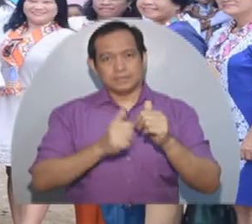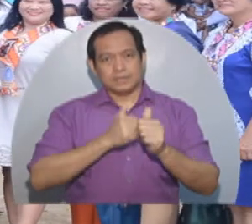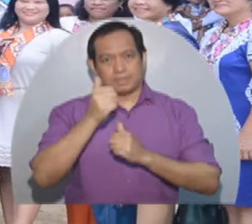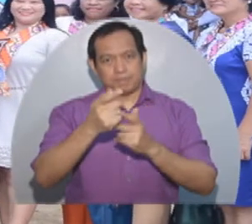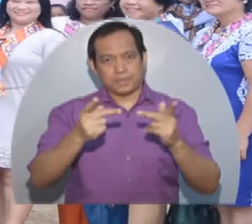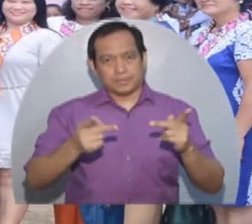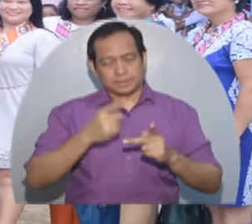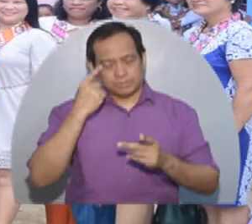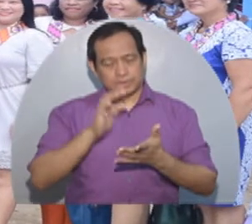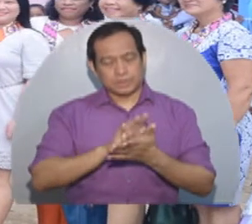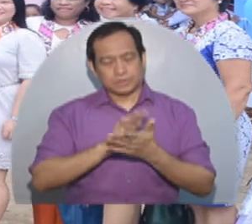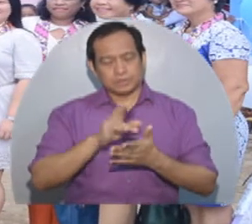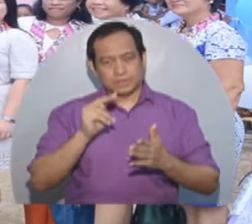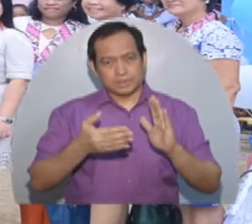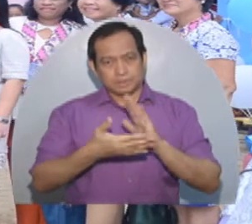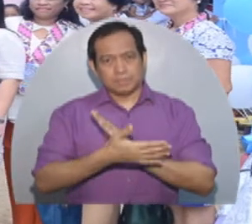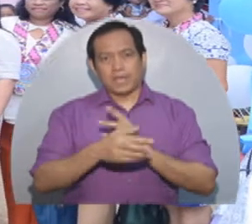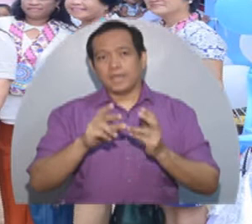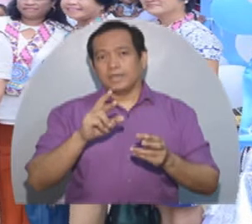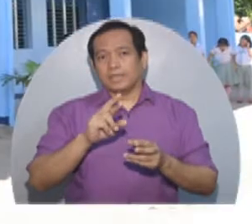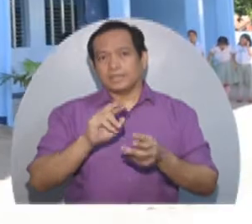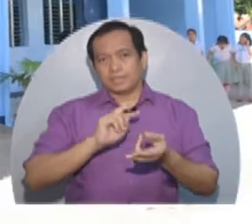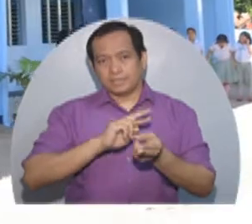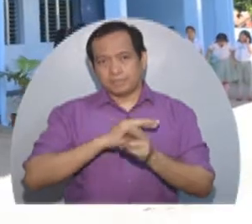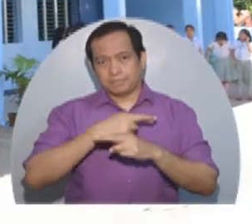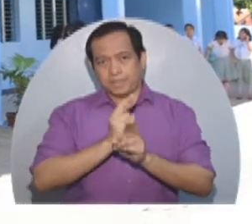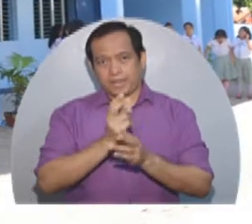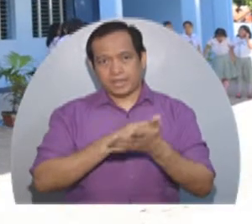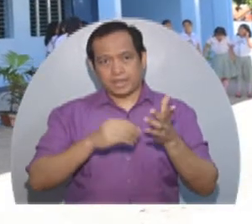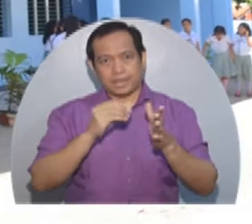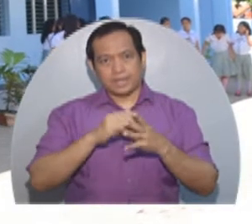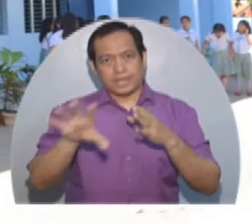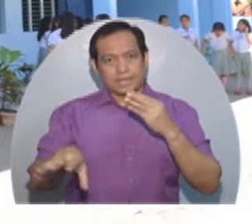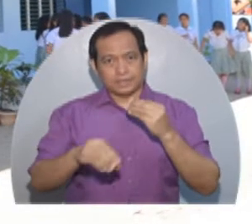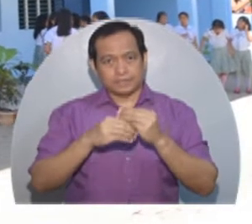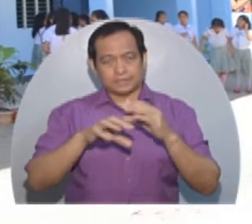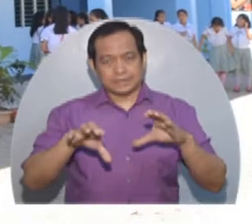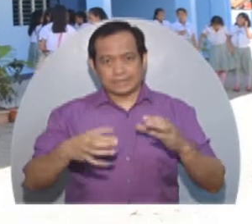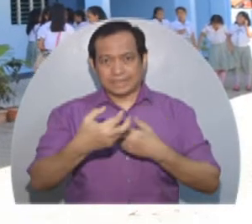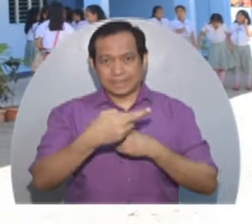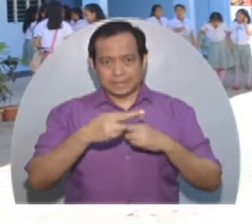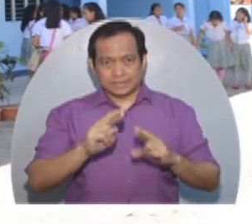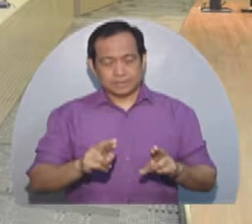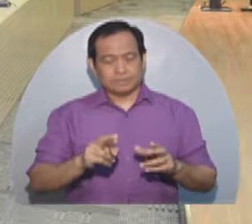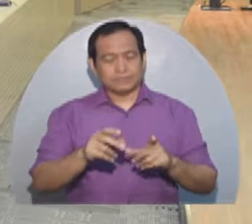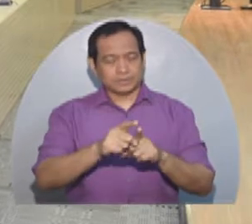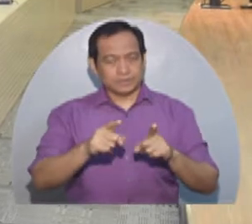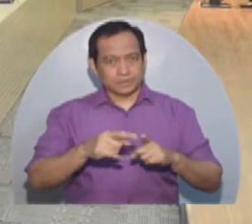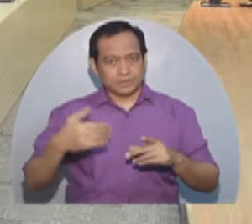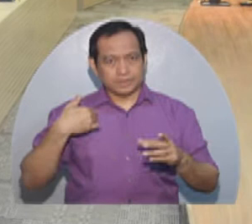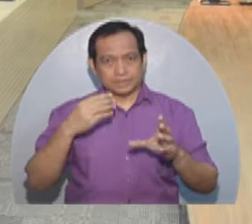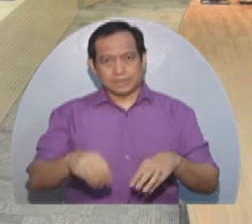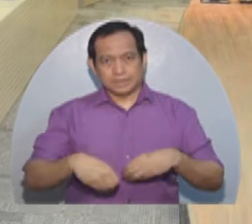Ito ay para sa mga eskwelahan na kinakailangan ng renovation at dagdag na silid-aralan. Hindi